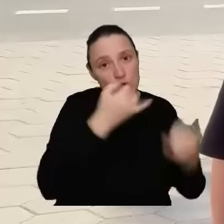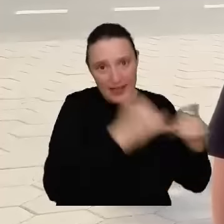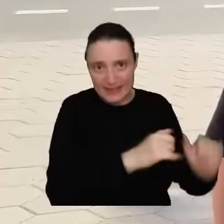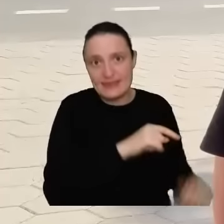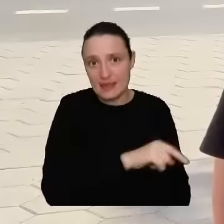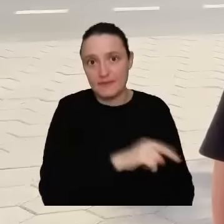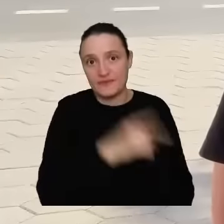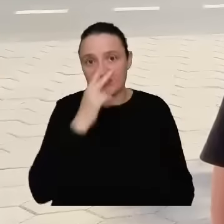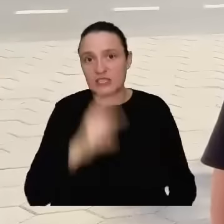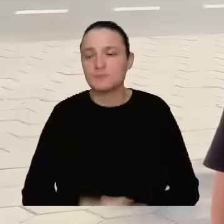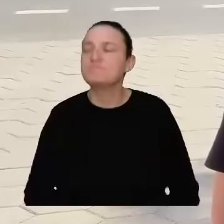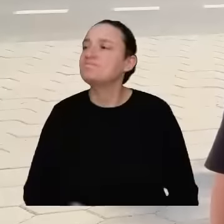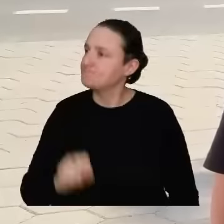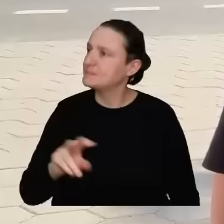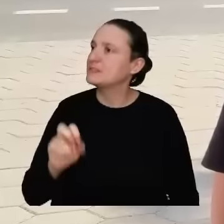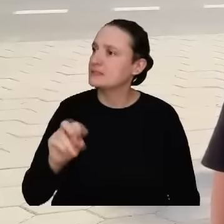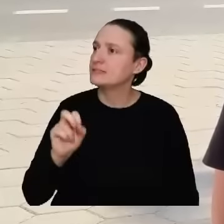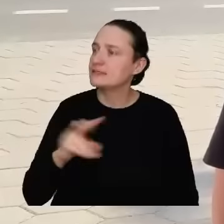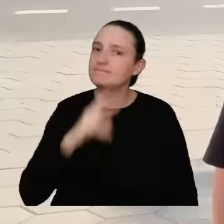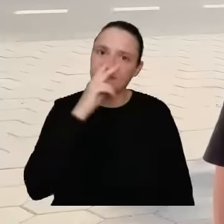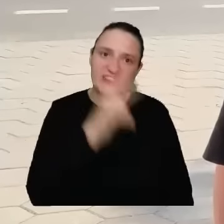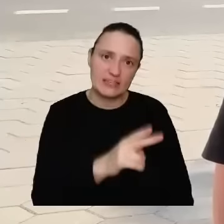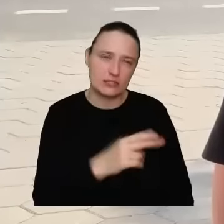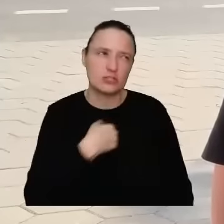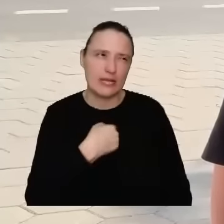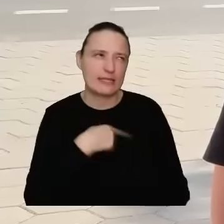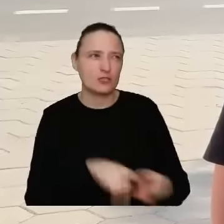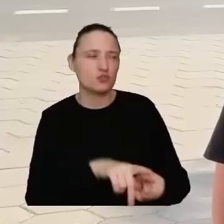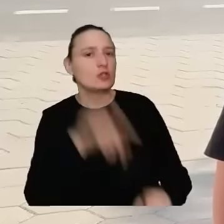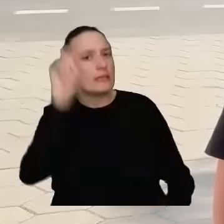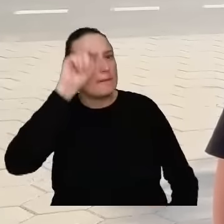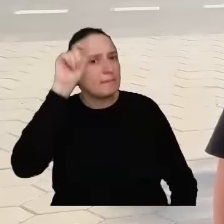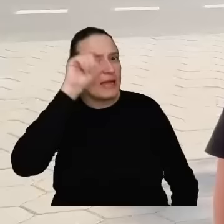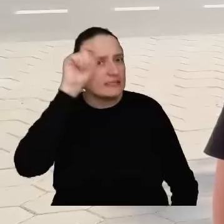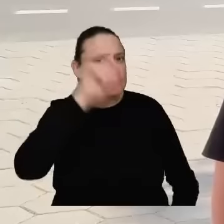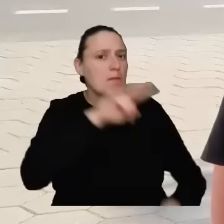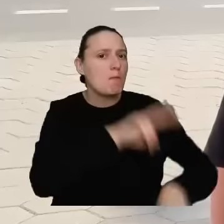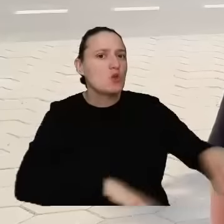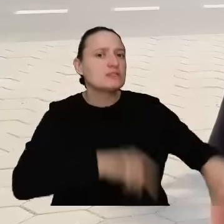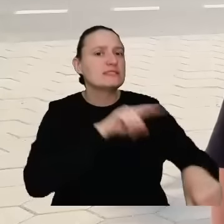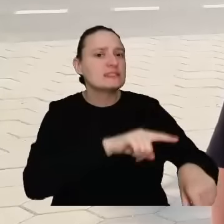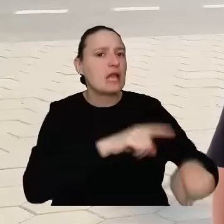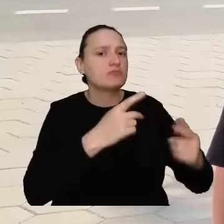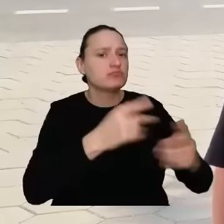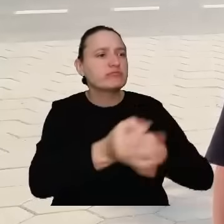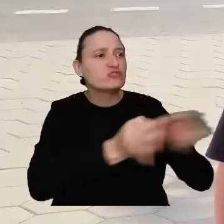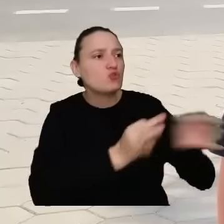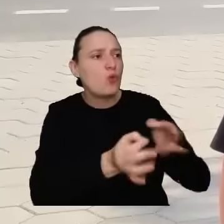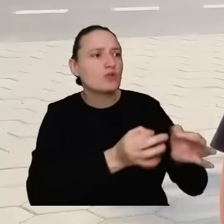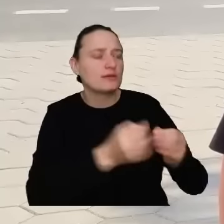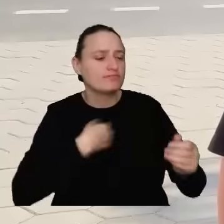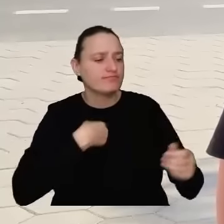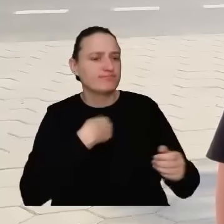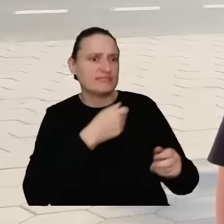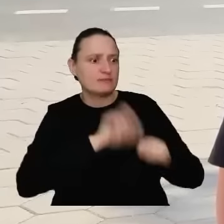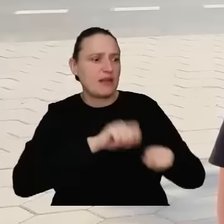to jest zauważalne, jak śledzę niemieckie kroniki policyjne. Od paru